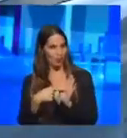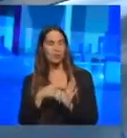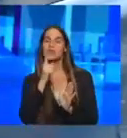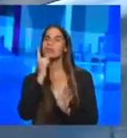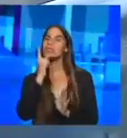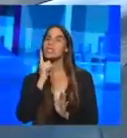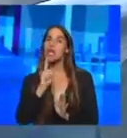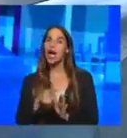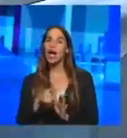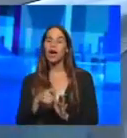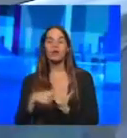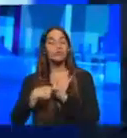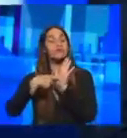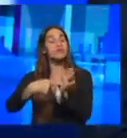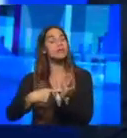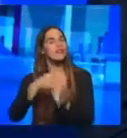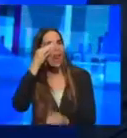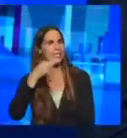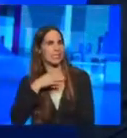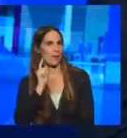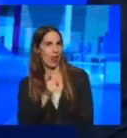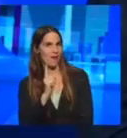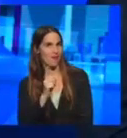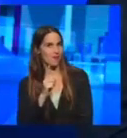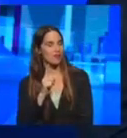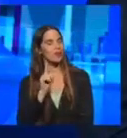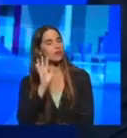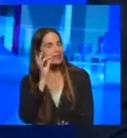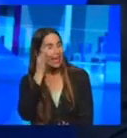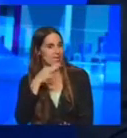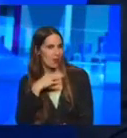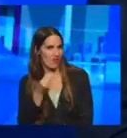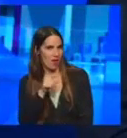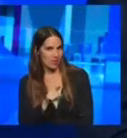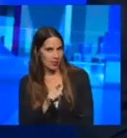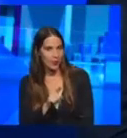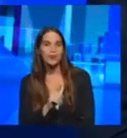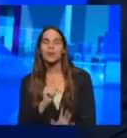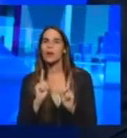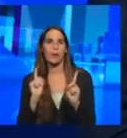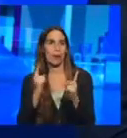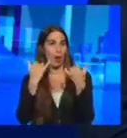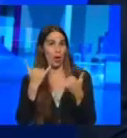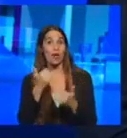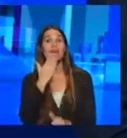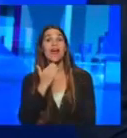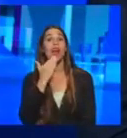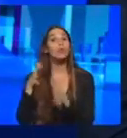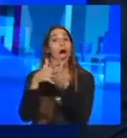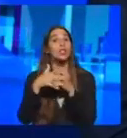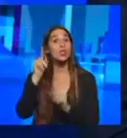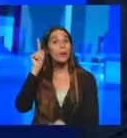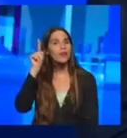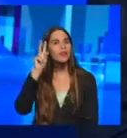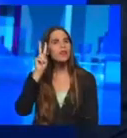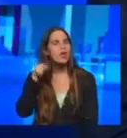את האצבע על הדופק ואת הלב למקום הנכון. ומה שקורה היום זה שביהדות ארצות הברית